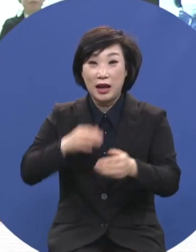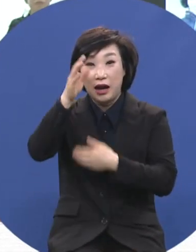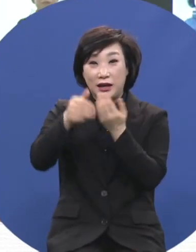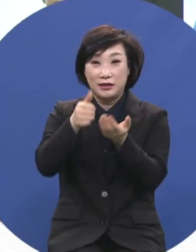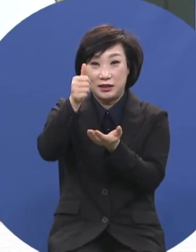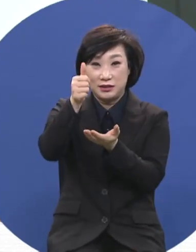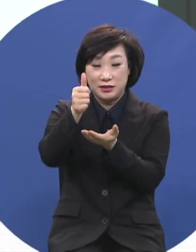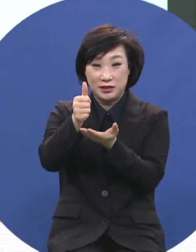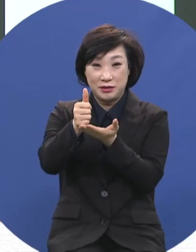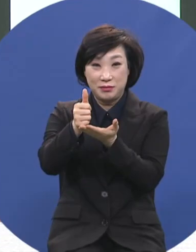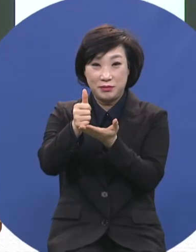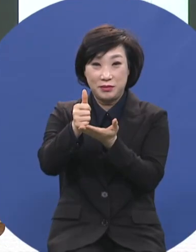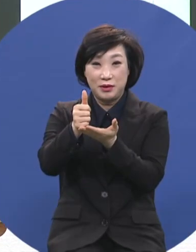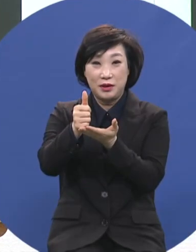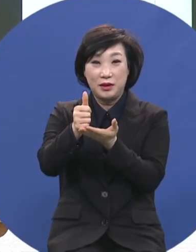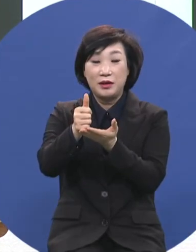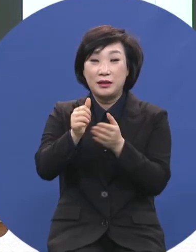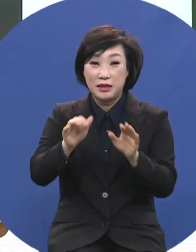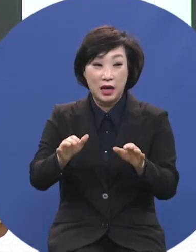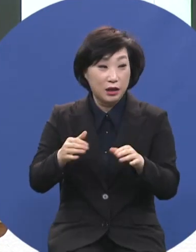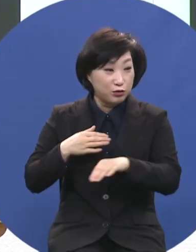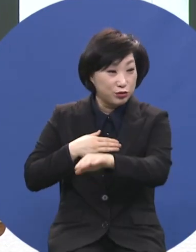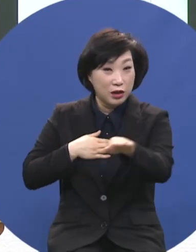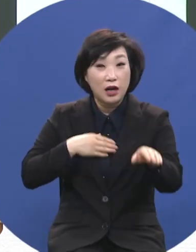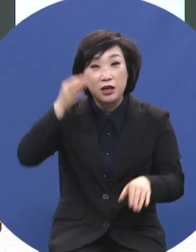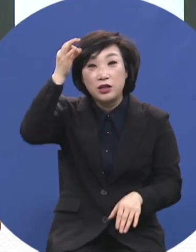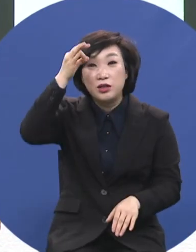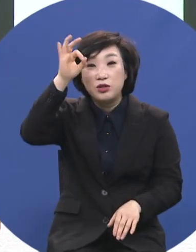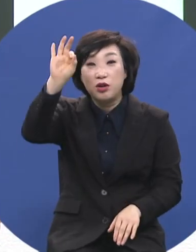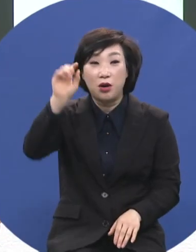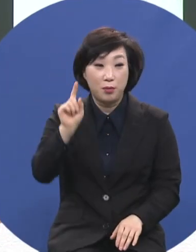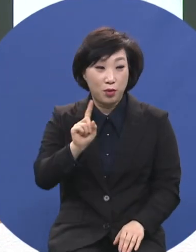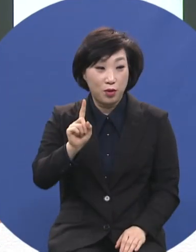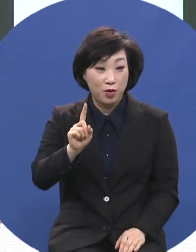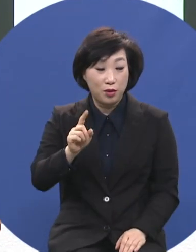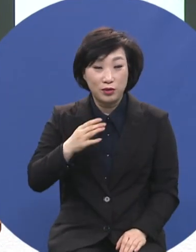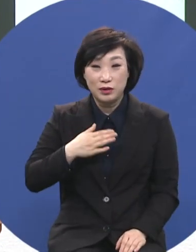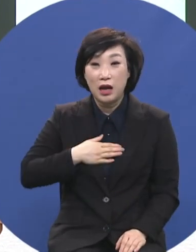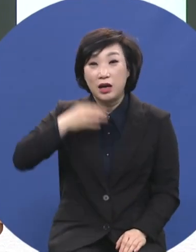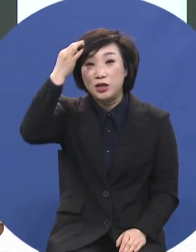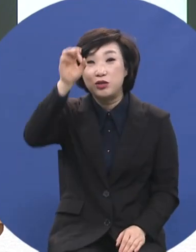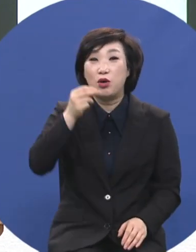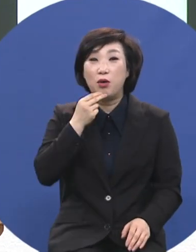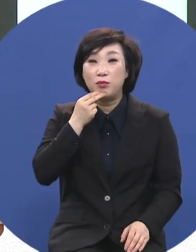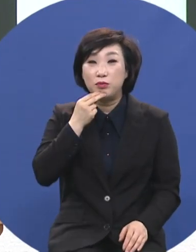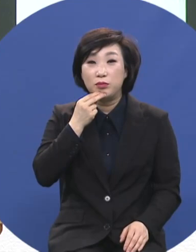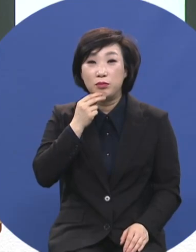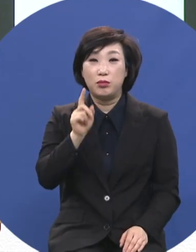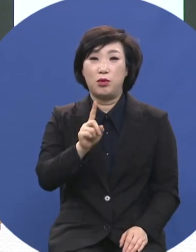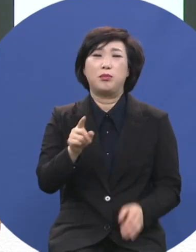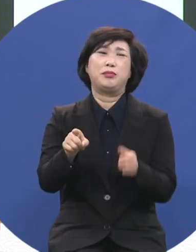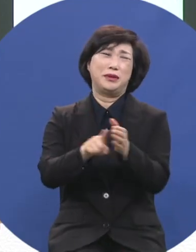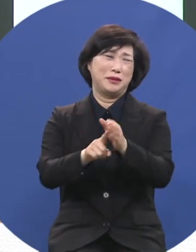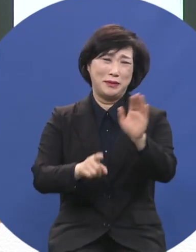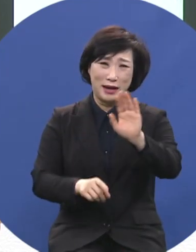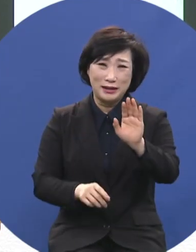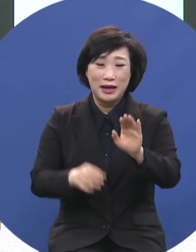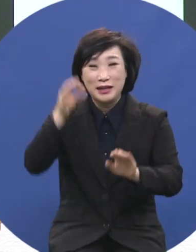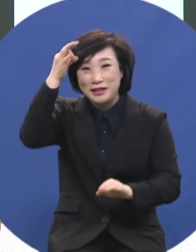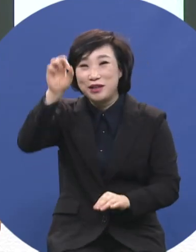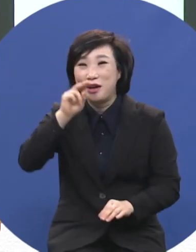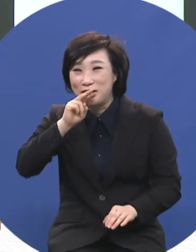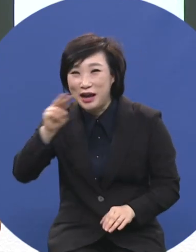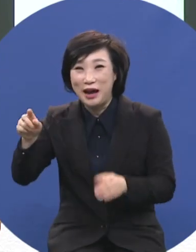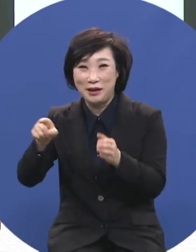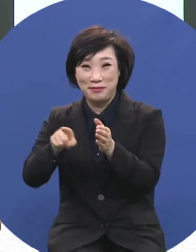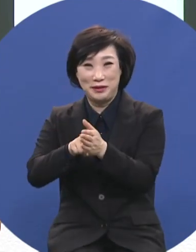하나님을 어떻게 인정하느냐. 인정하지 않는 믿음은 믿음이 아니야. 인정해야 믿음이